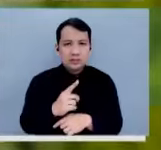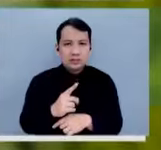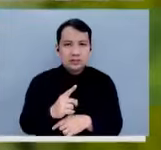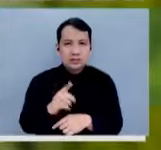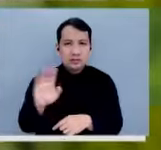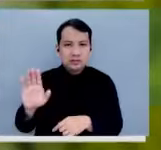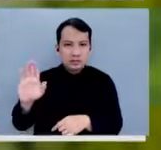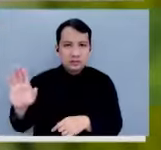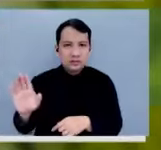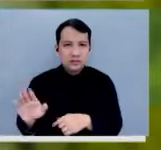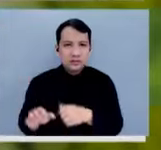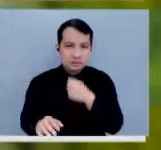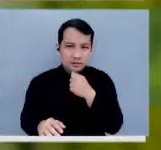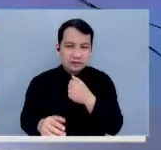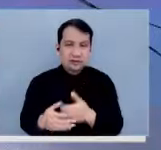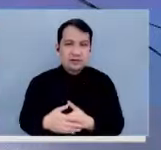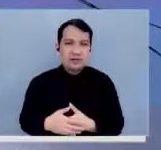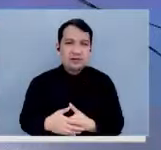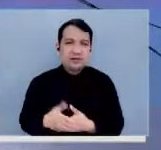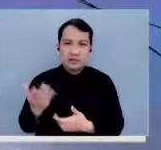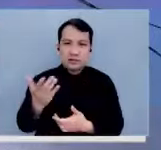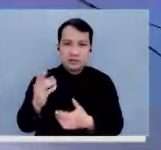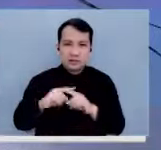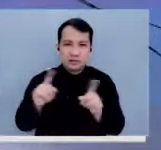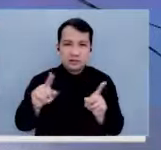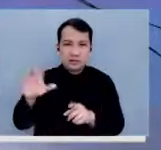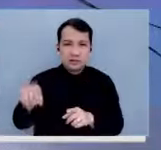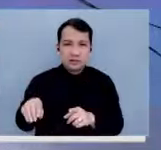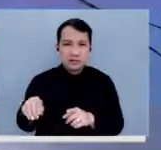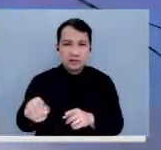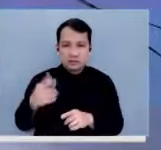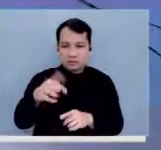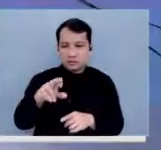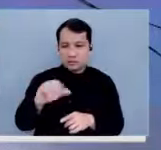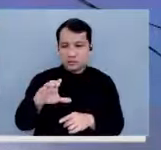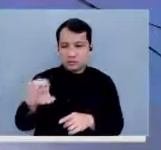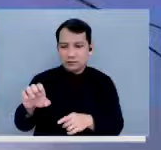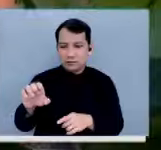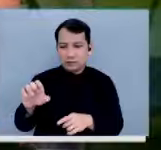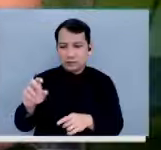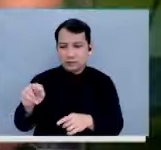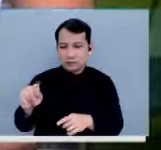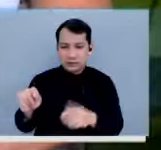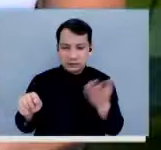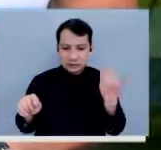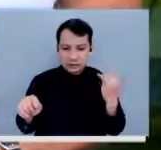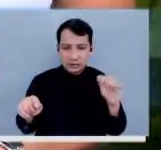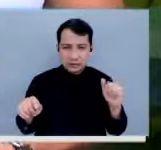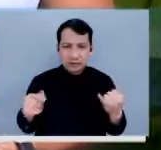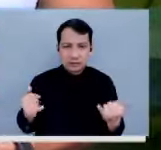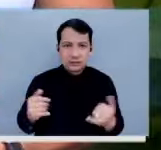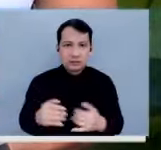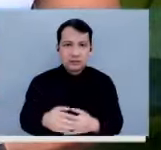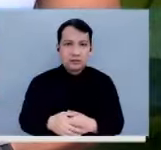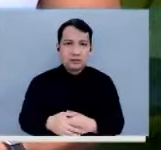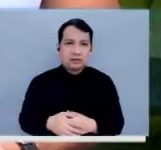mic. Ay, naka-mic ka rin. And ano ba yung difference sa ng Gracenote 16 years ago and Gracenote today?